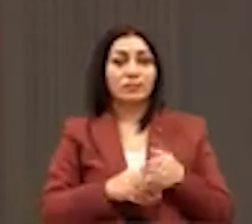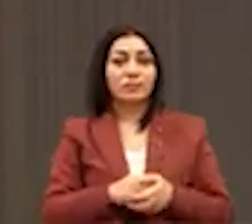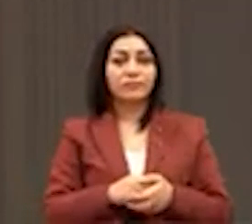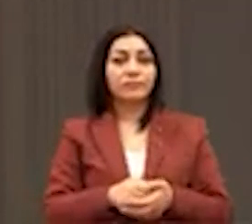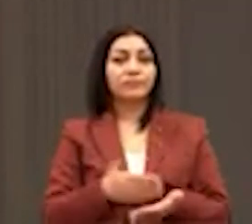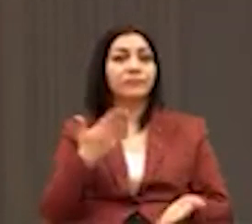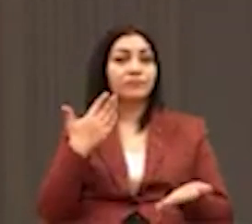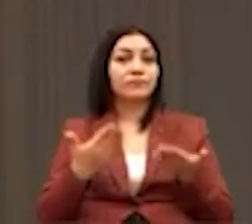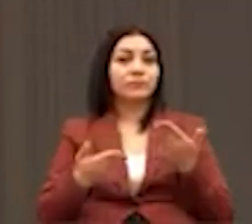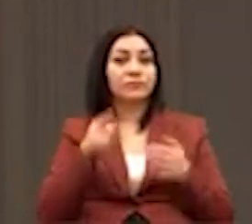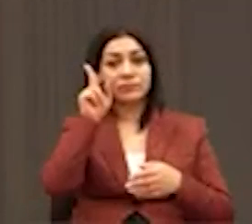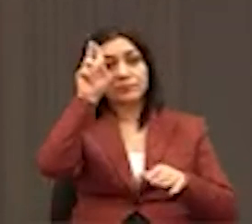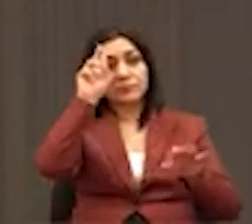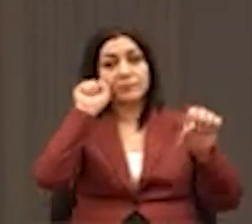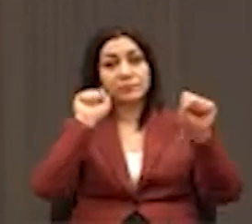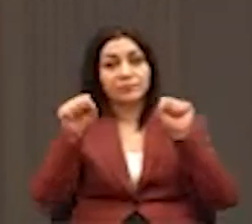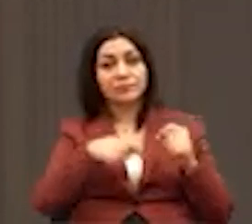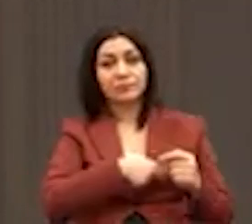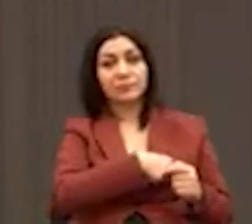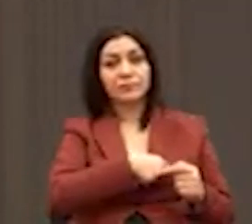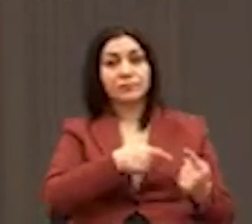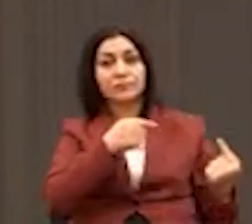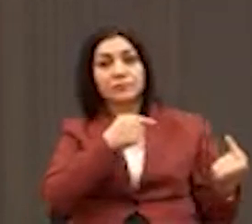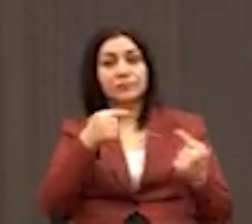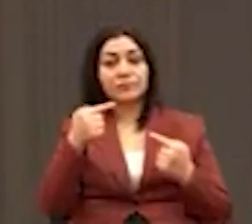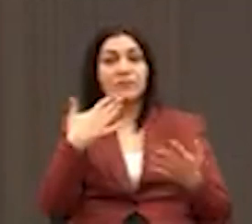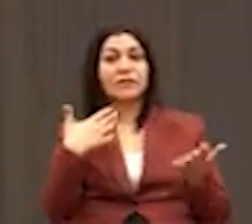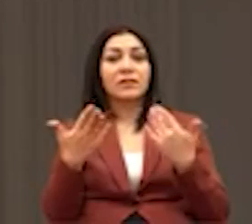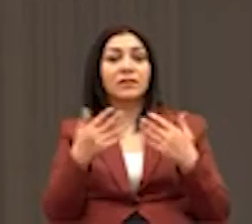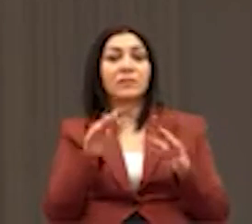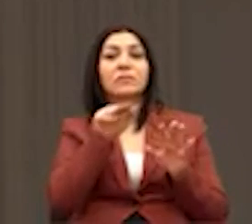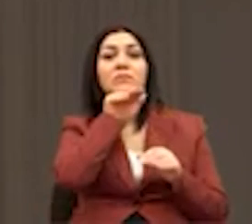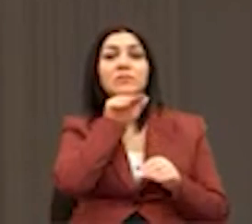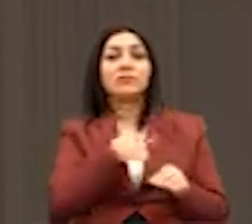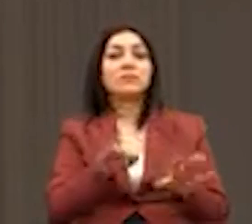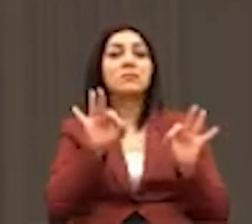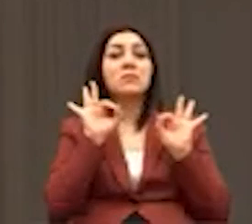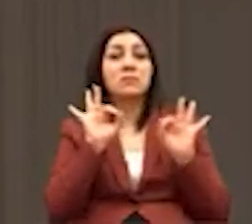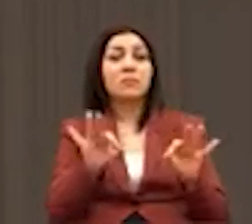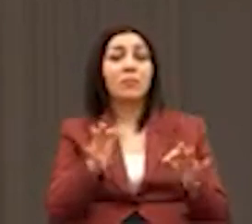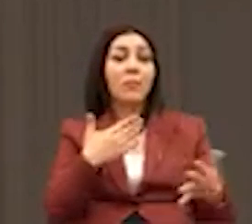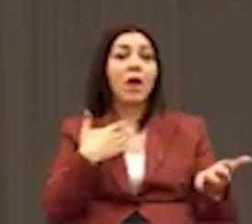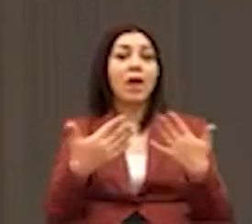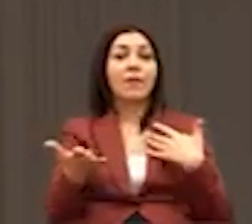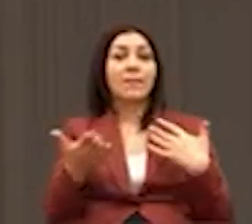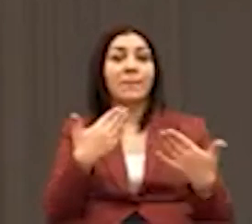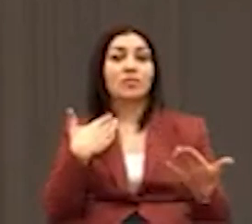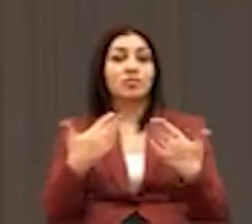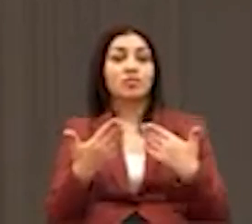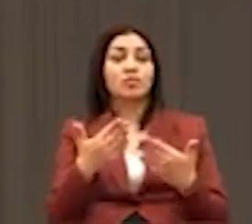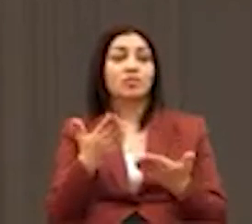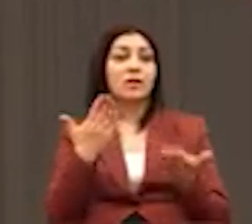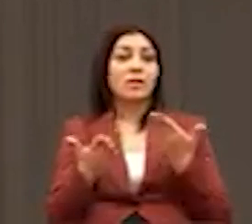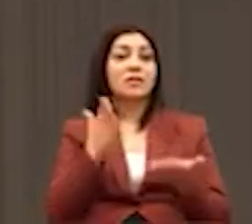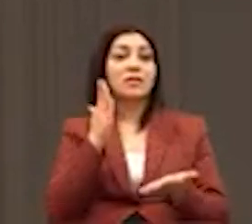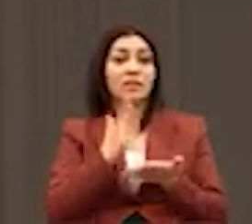Եթե իշխանության և ընդդիմության փոխհարաբերությունները լինեին ցիվիլ, այսինքն գոնե փոխհարաբերություն լիներ, ապա